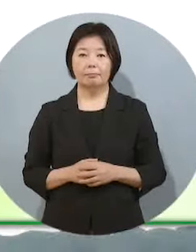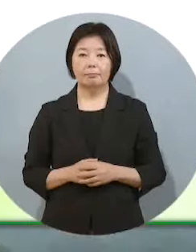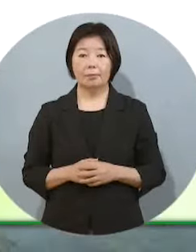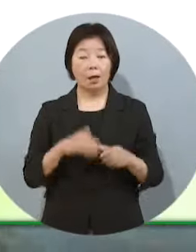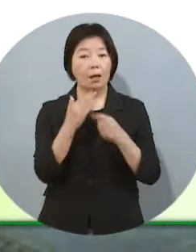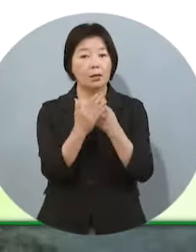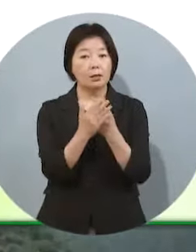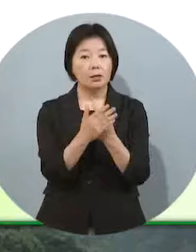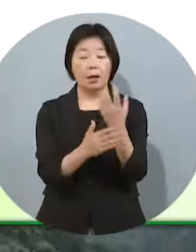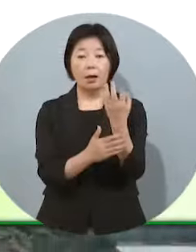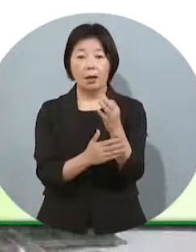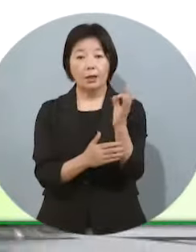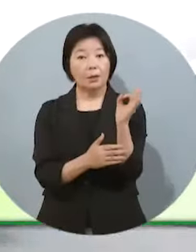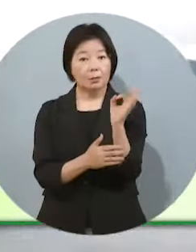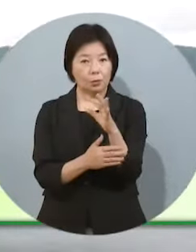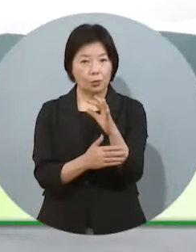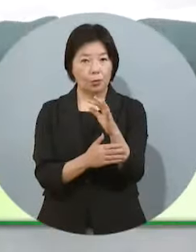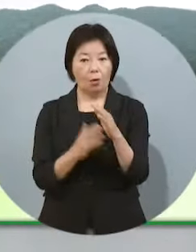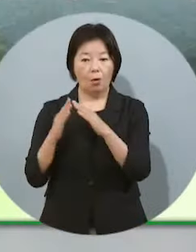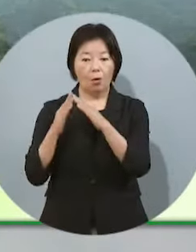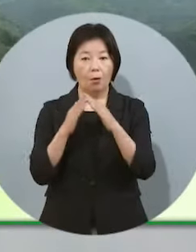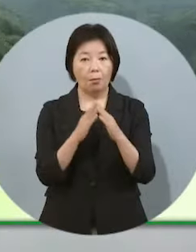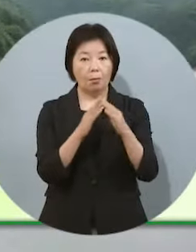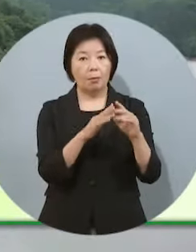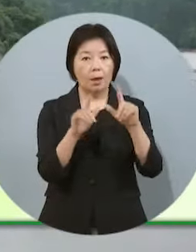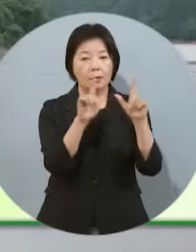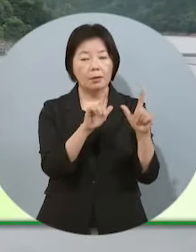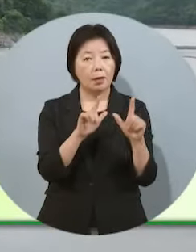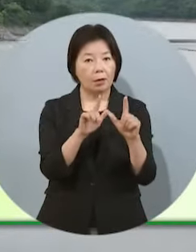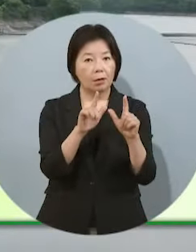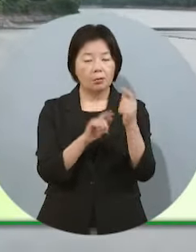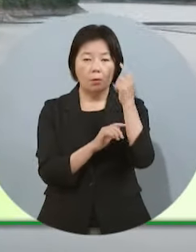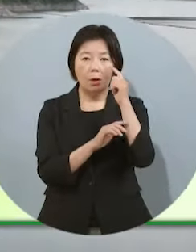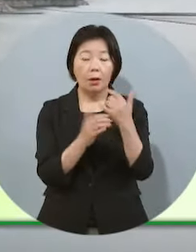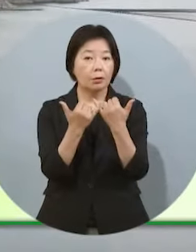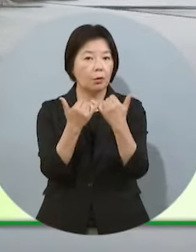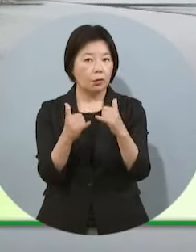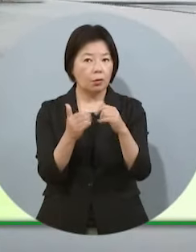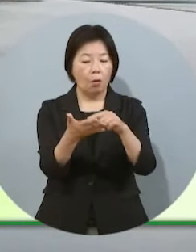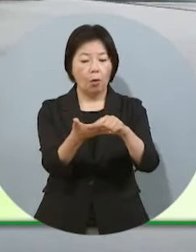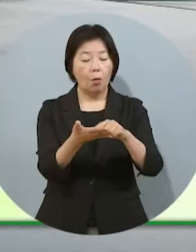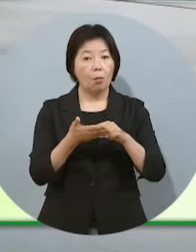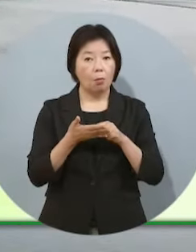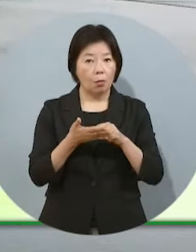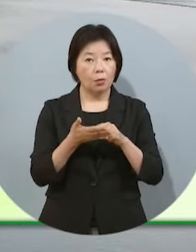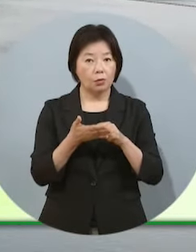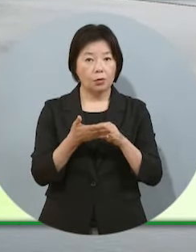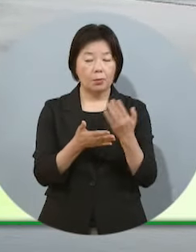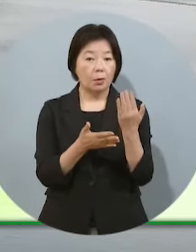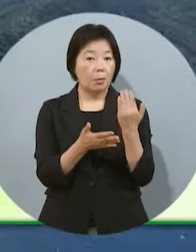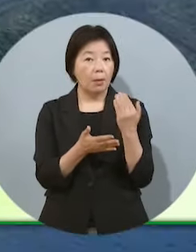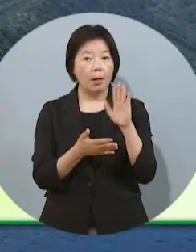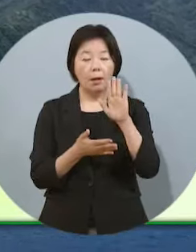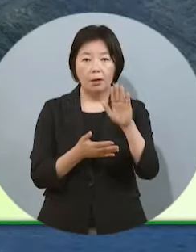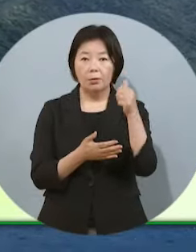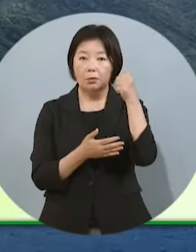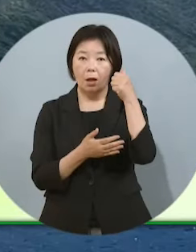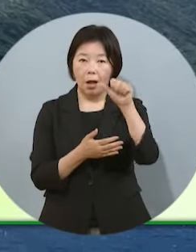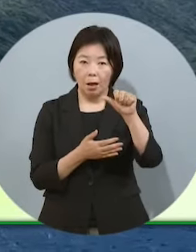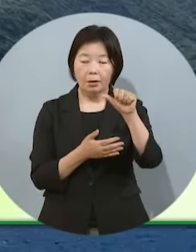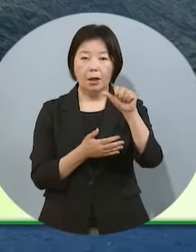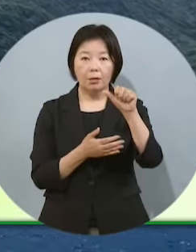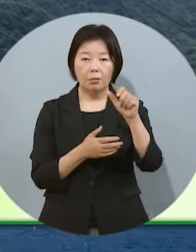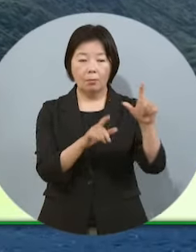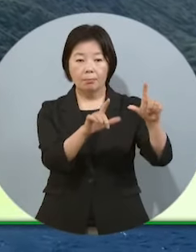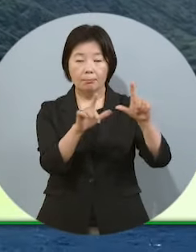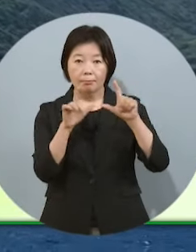参加費は無料ですが、移住を検討している人で、申し込み前後に行うアンケートに協力することが条件